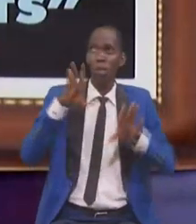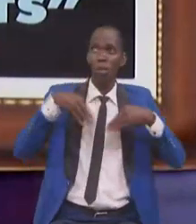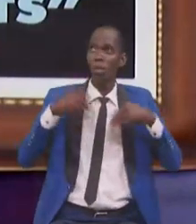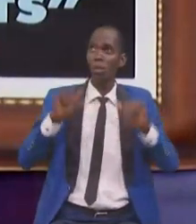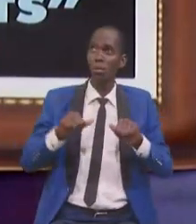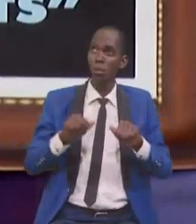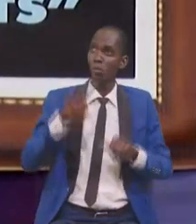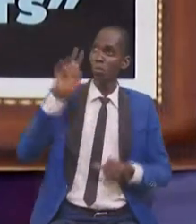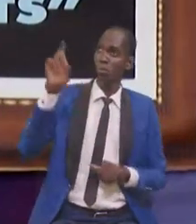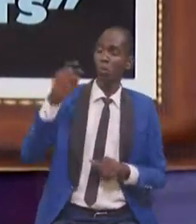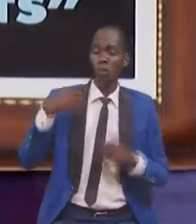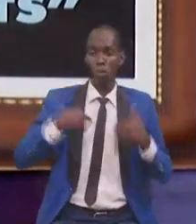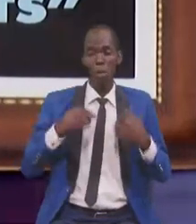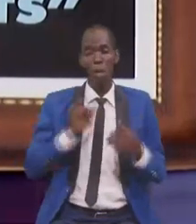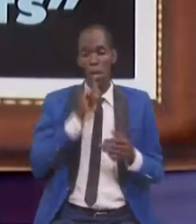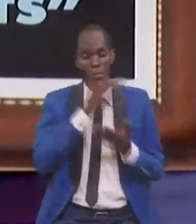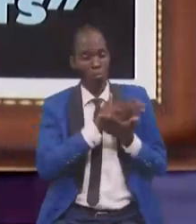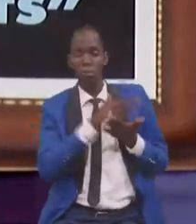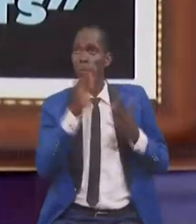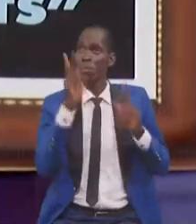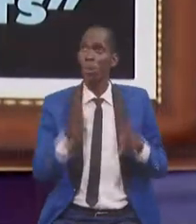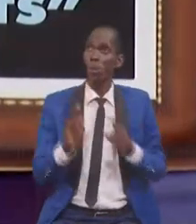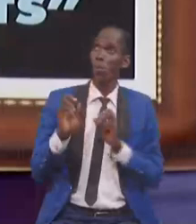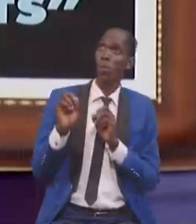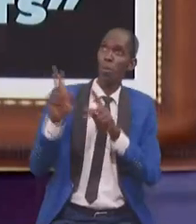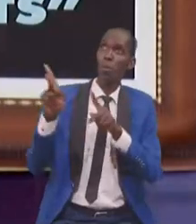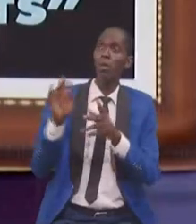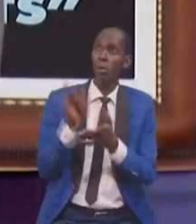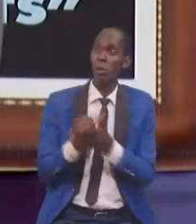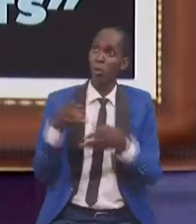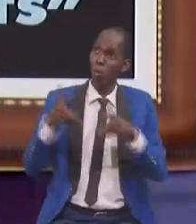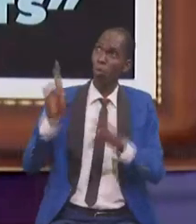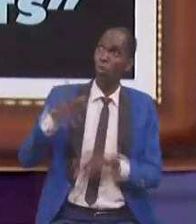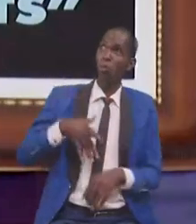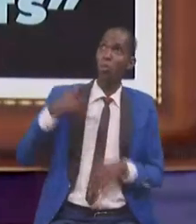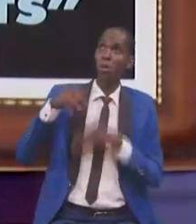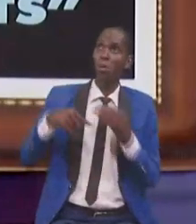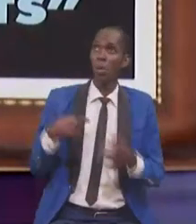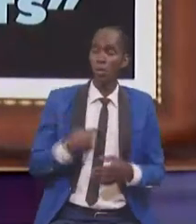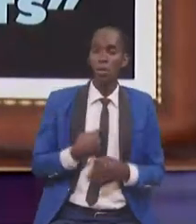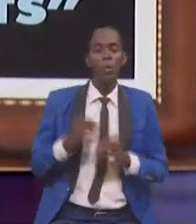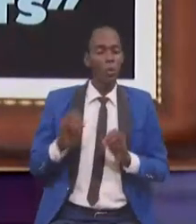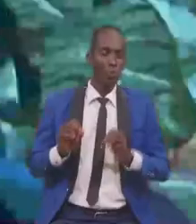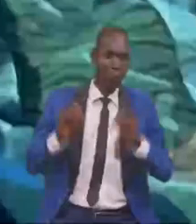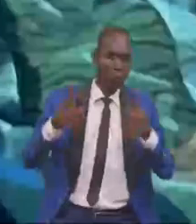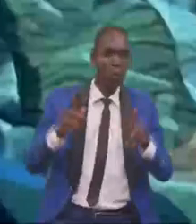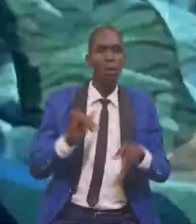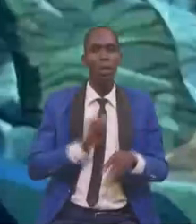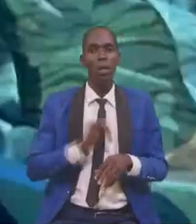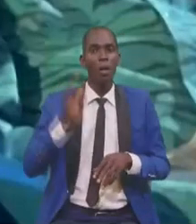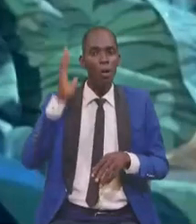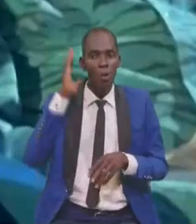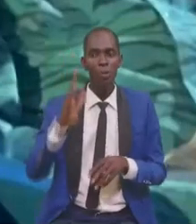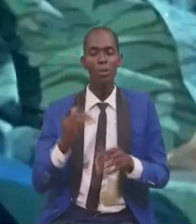Veux-tu dire que je suis une personne, une païenne rejetée? Donc si c'est ainsi que Jésus se sent et c'est ainsi que